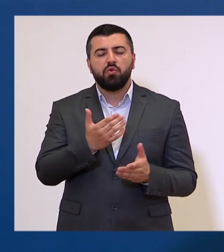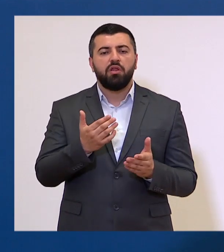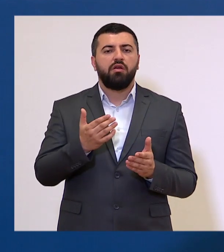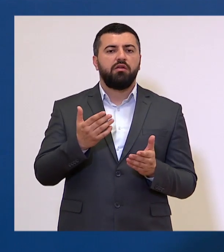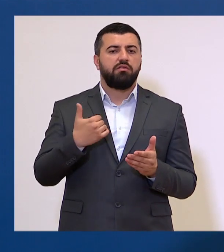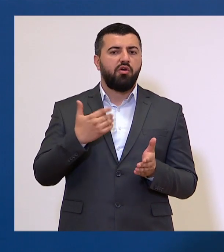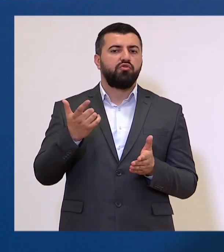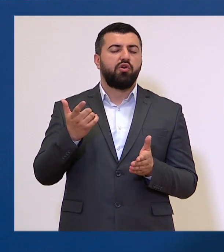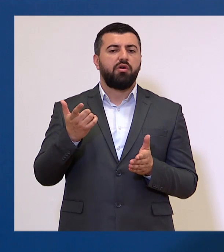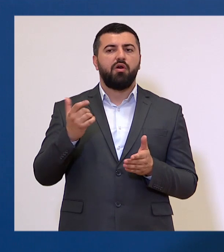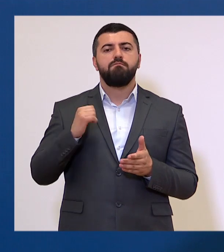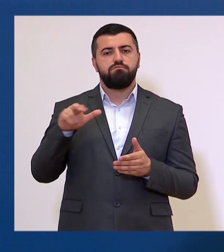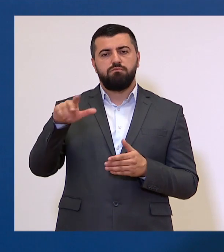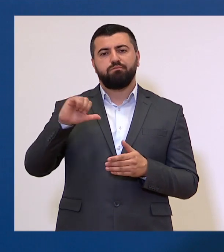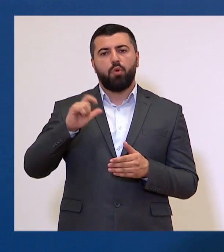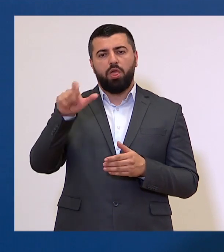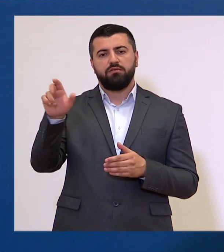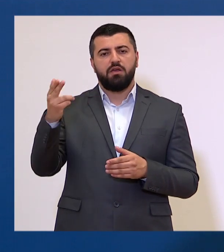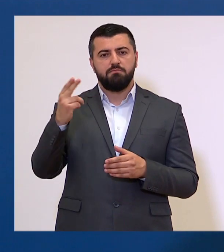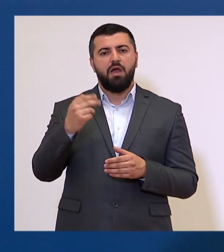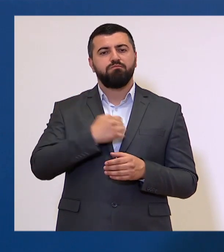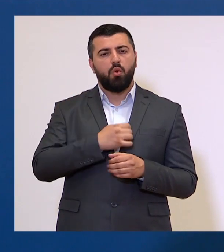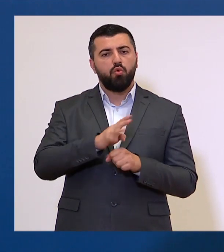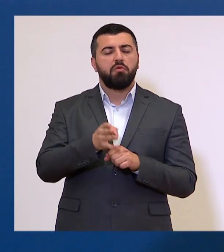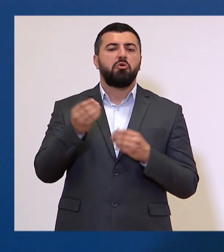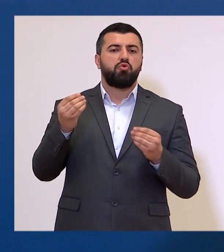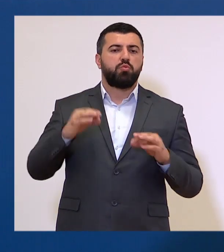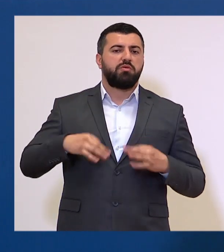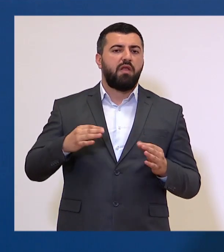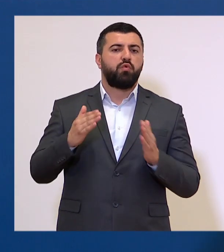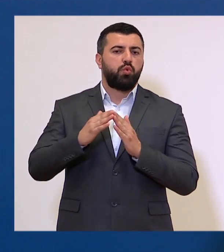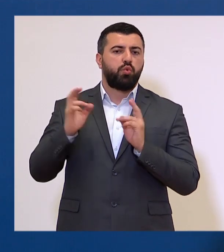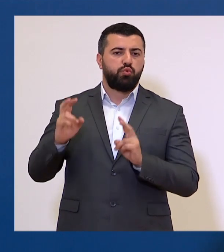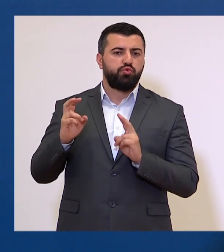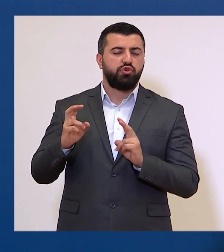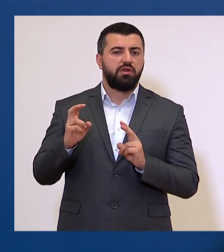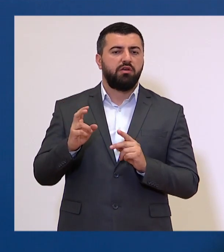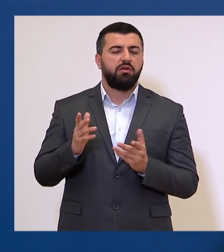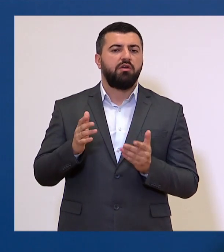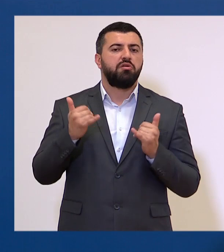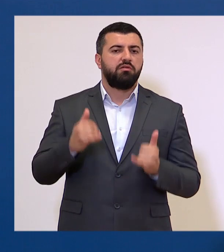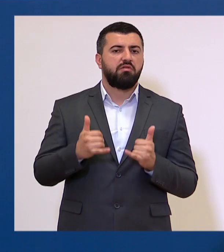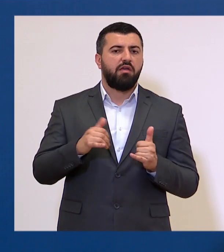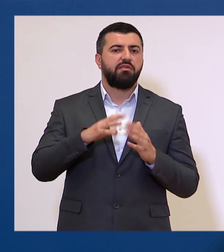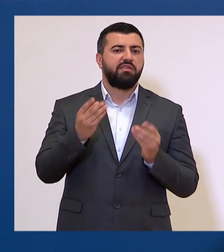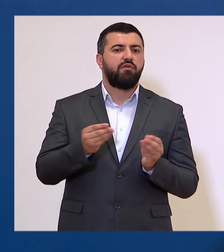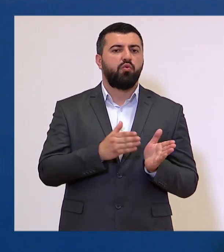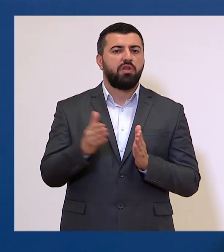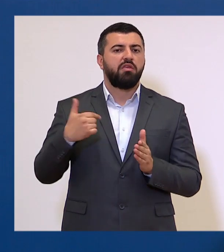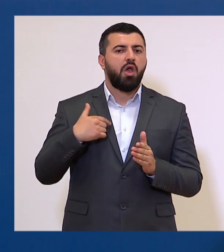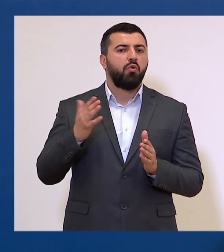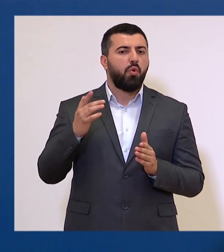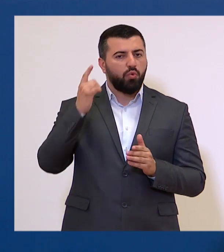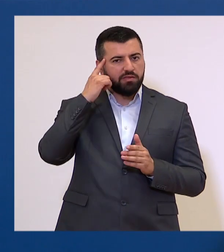predviđeno našim protokolom, oni su u kućnim uslovima liječenja. Tako da za sad, ja koliko